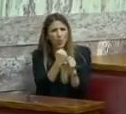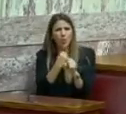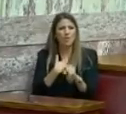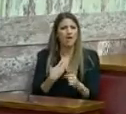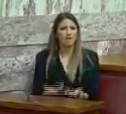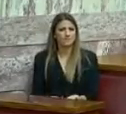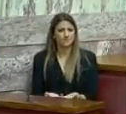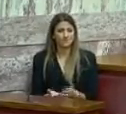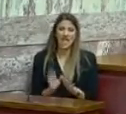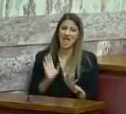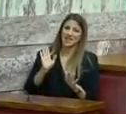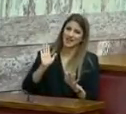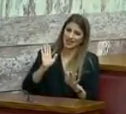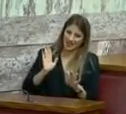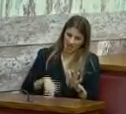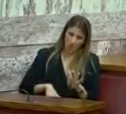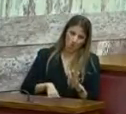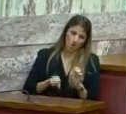Τελειώνω, κύριε Πρόεδρε.